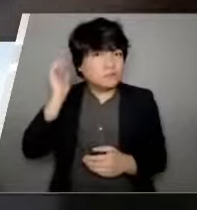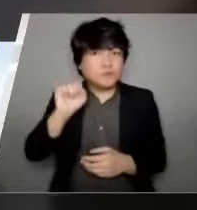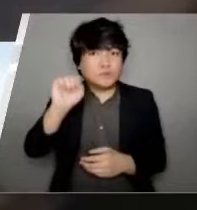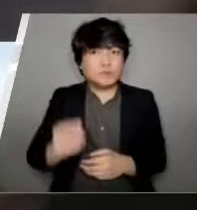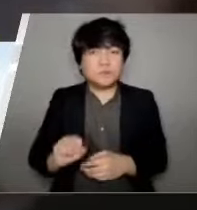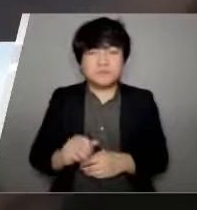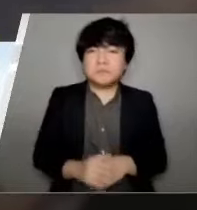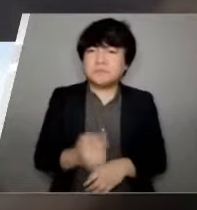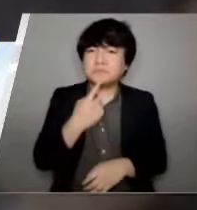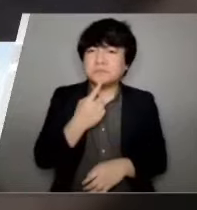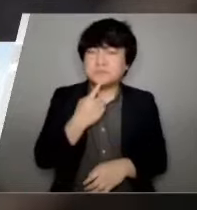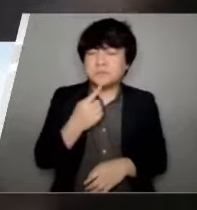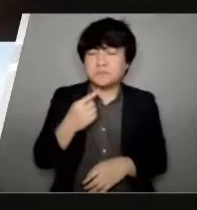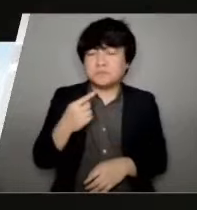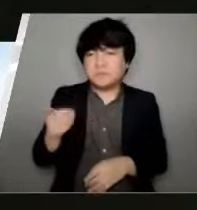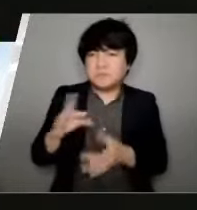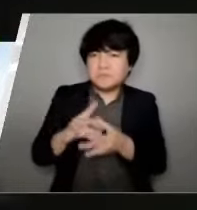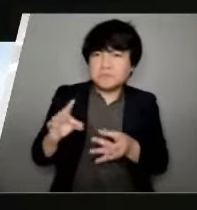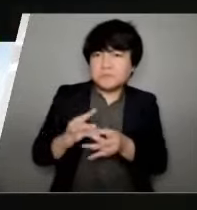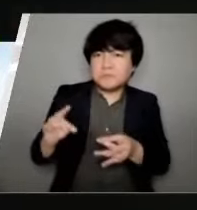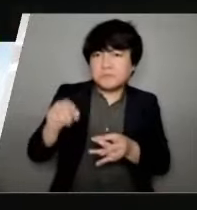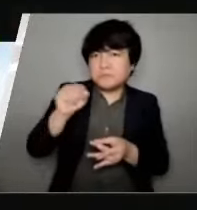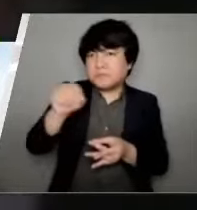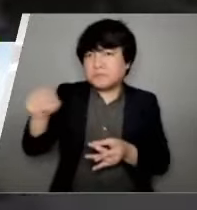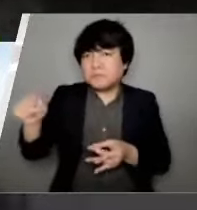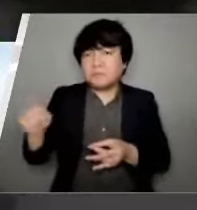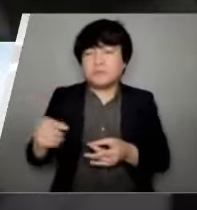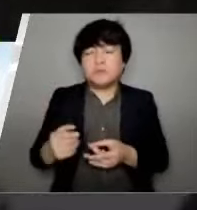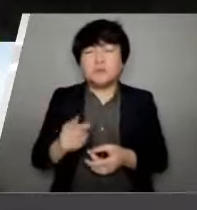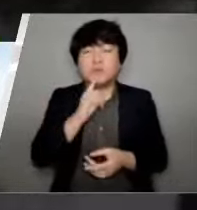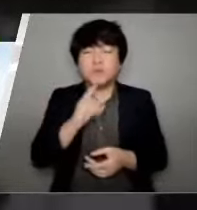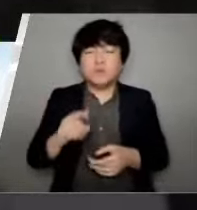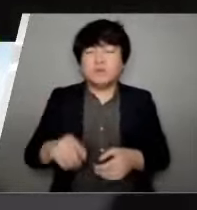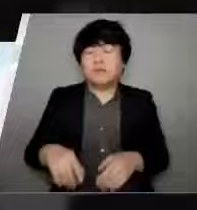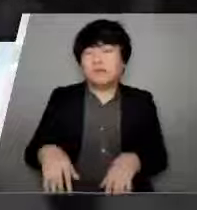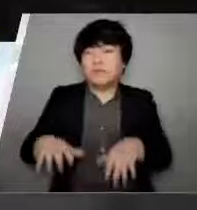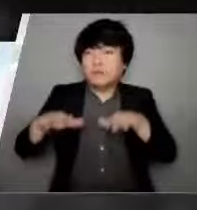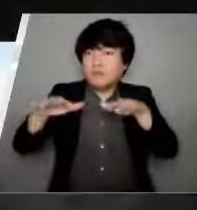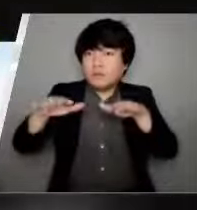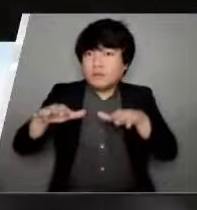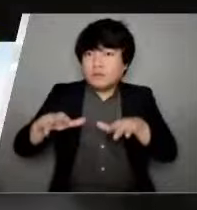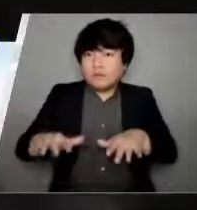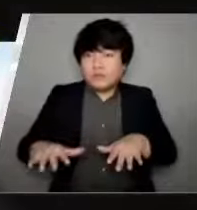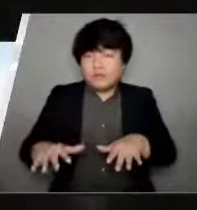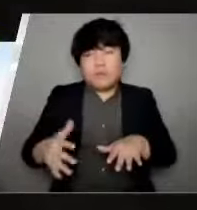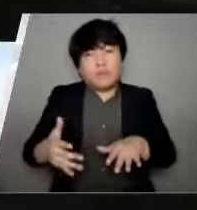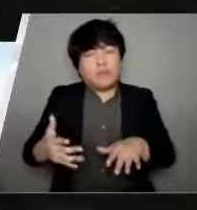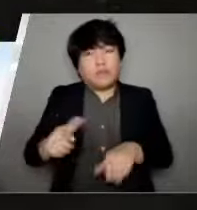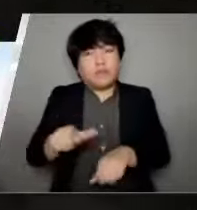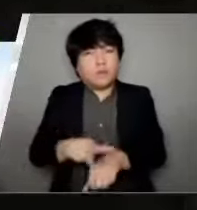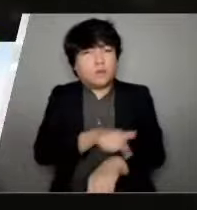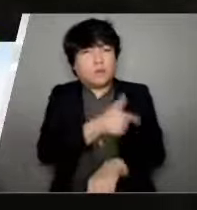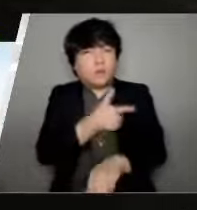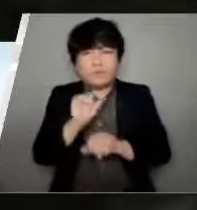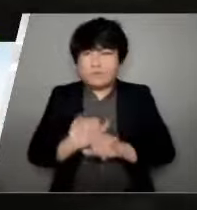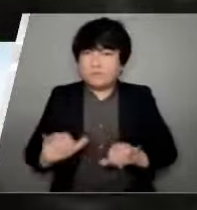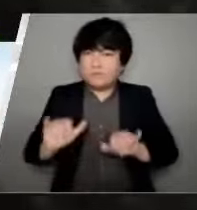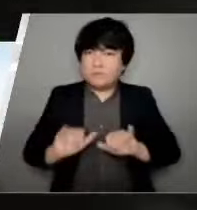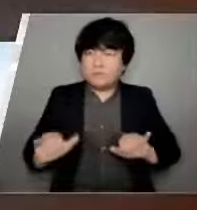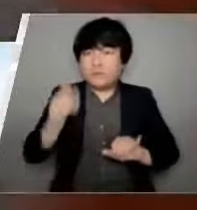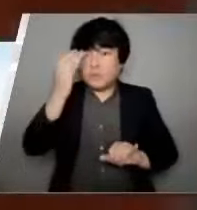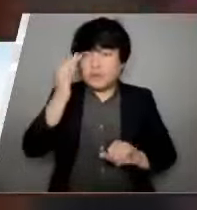residente, dahan-dahan lang daw kasi ang pagbaba ng tubig dahil maliliit ang mga outlet at drainage sa